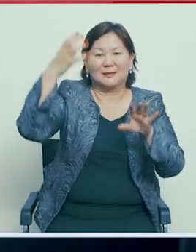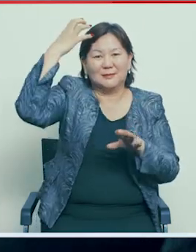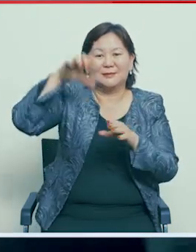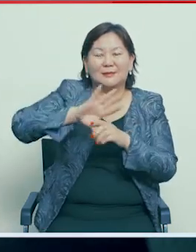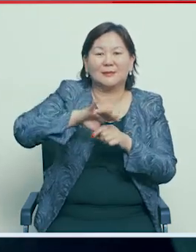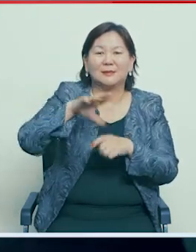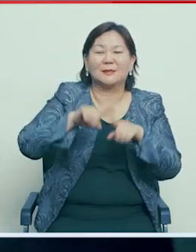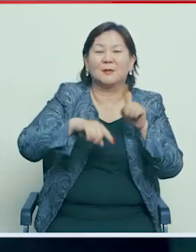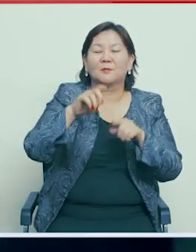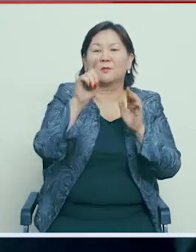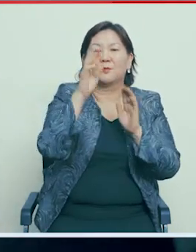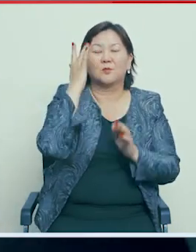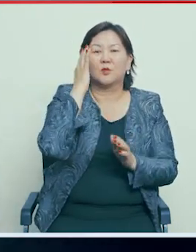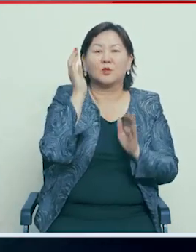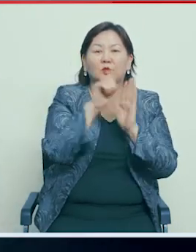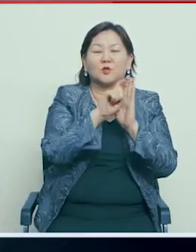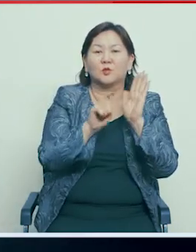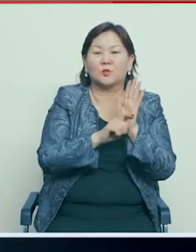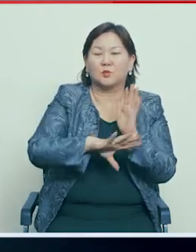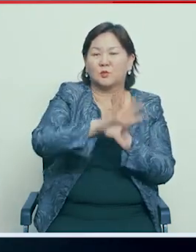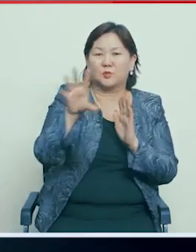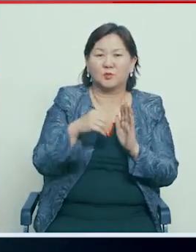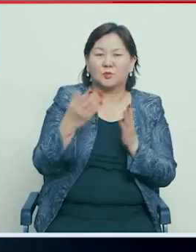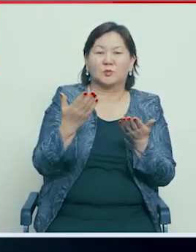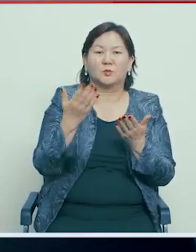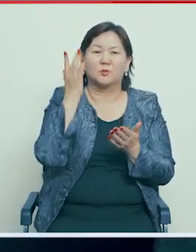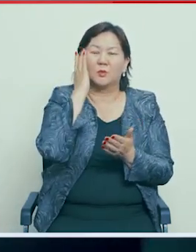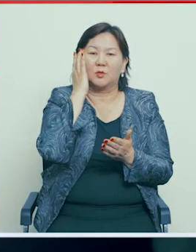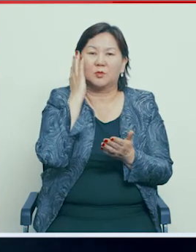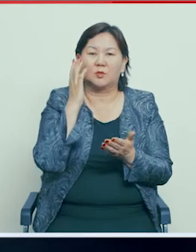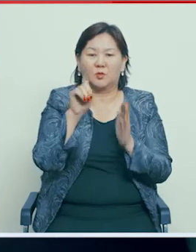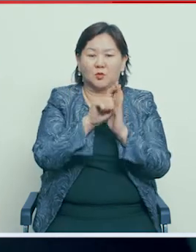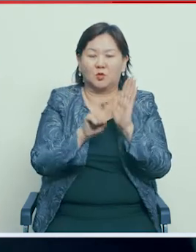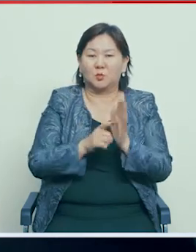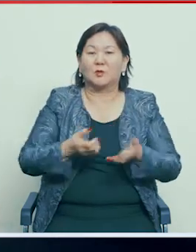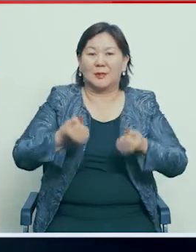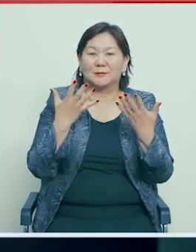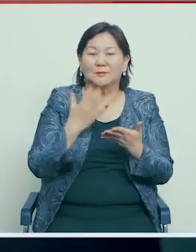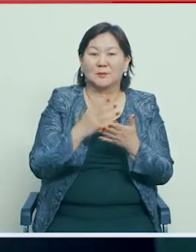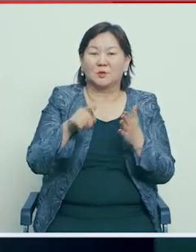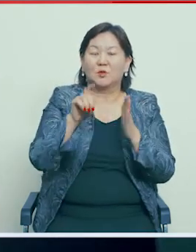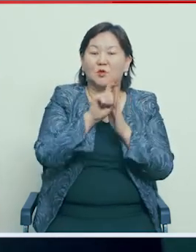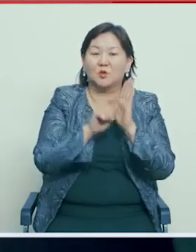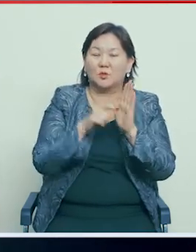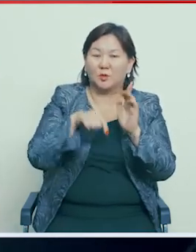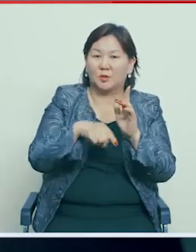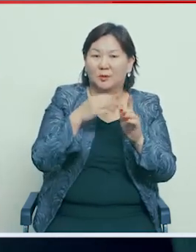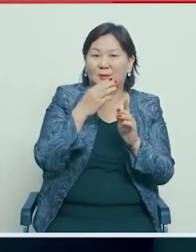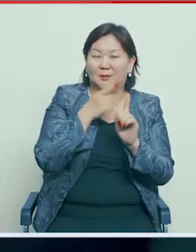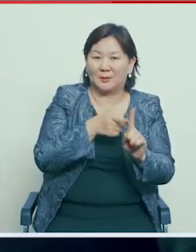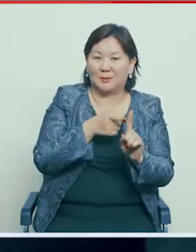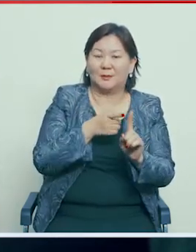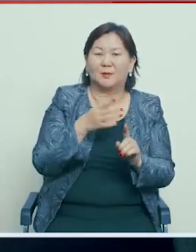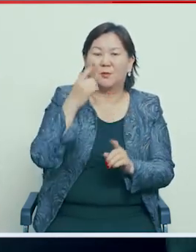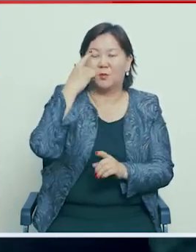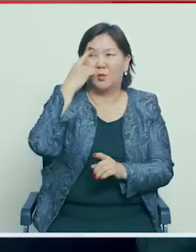хэрэгжүүлэхээр inclusive policy бүхнийг хамруулсан тийм бодлого гэсэн тийм хөтөлбөр гаргасан байна л да. Тэгээ тэр хөтөлбөрийн талаар Монгол